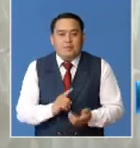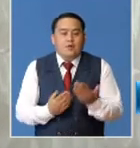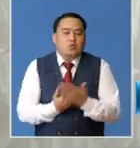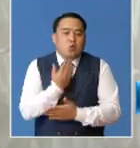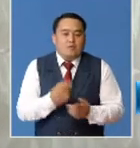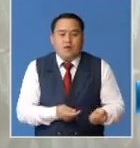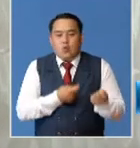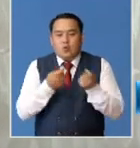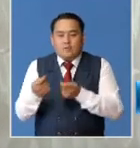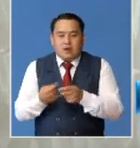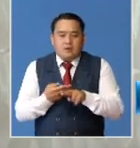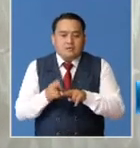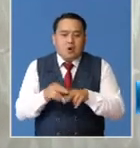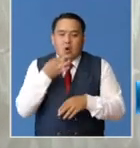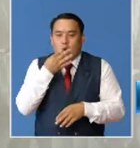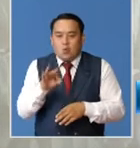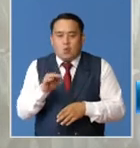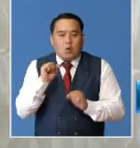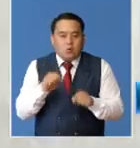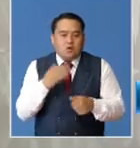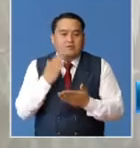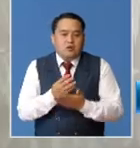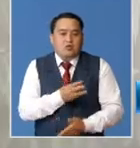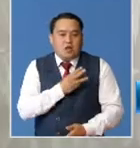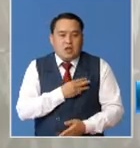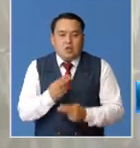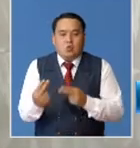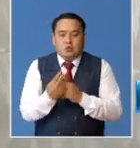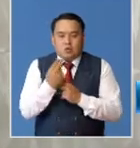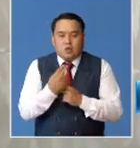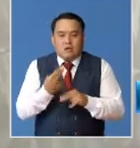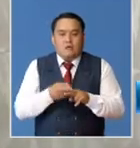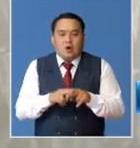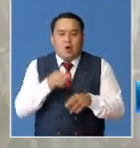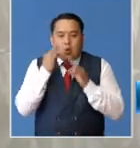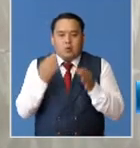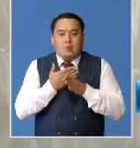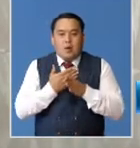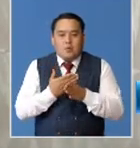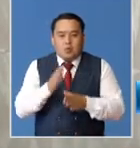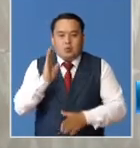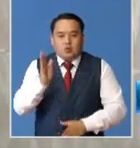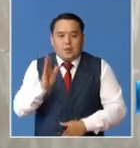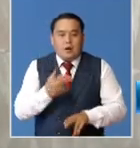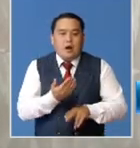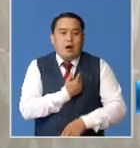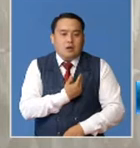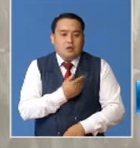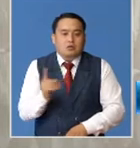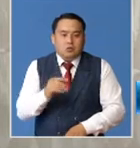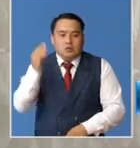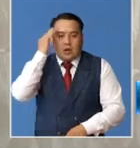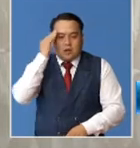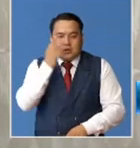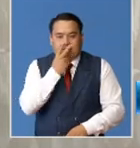новый уровень. Я буду обучать любого ребенка, у которого есть желание учиться. Надеюсь, эти навыки им помогут в будущем. Хотелось бы, чтобы их